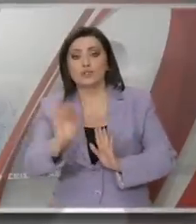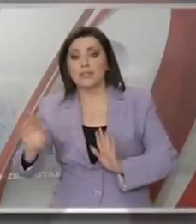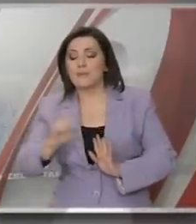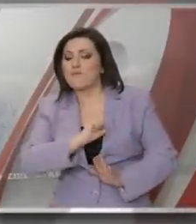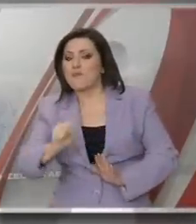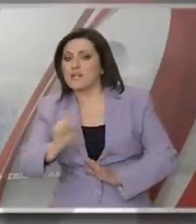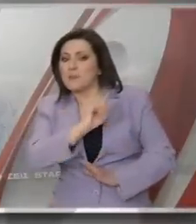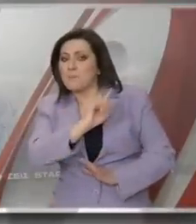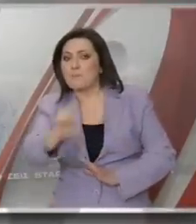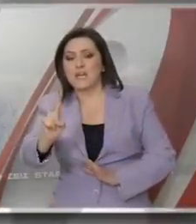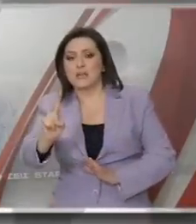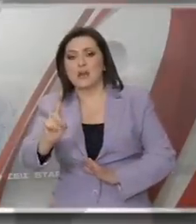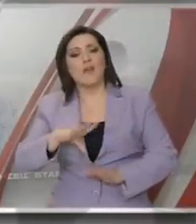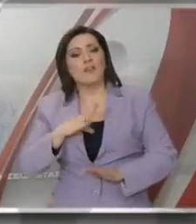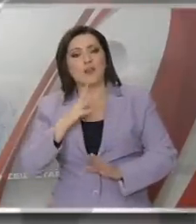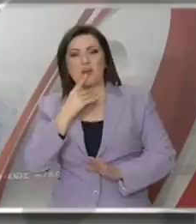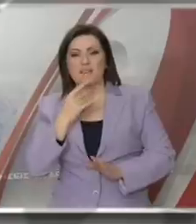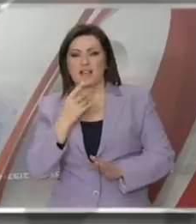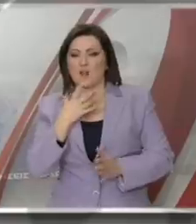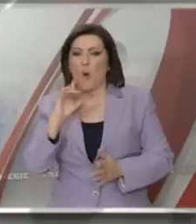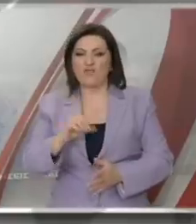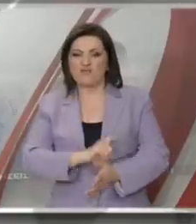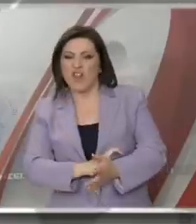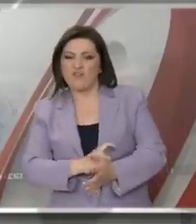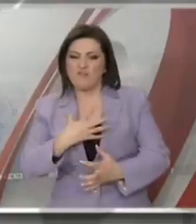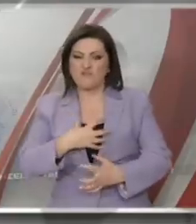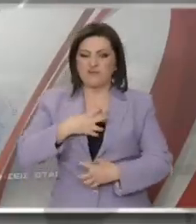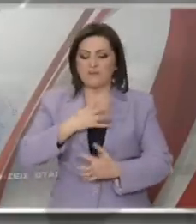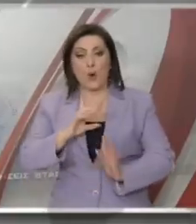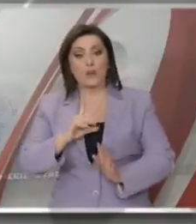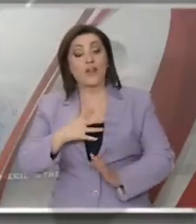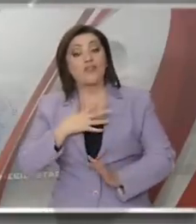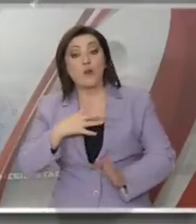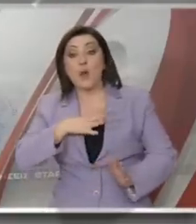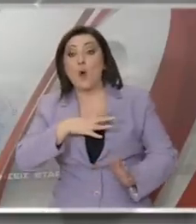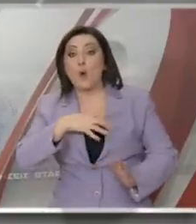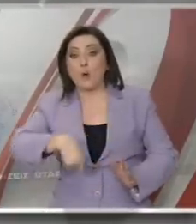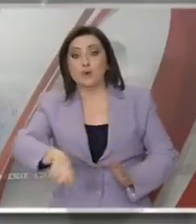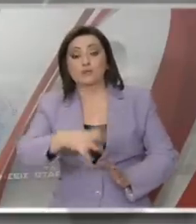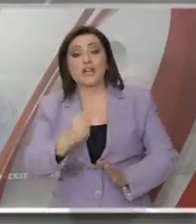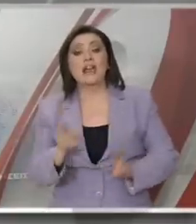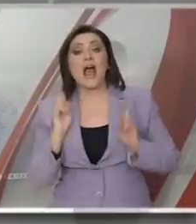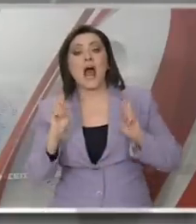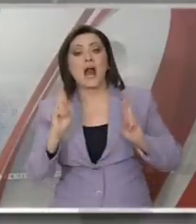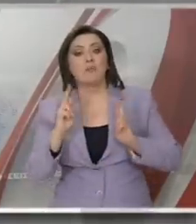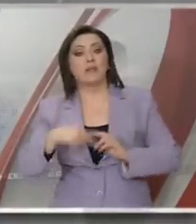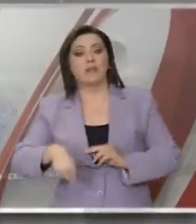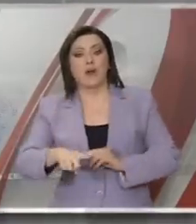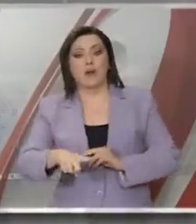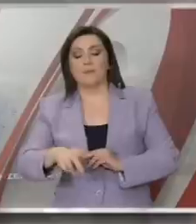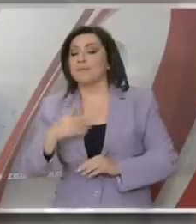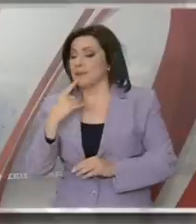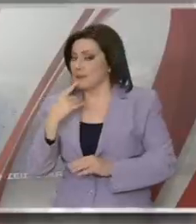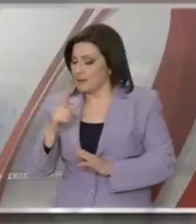ζητάμε να κατέβει απλά με το θυμό σε αυτές τις εκλογές του ζητάμε να κατέβει με την ελπίδα γιατί όντως τα πράγματα μπορεί να λάου είναι γεγονός ότι η